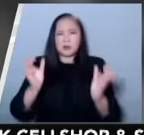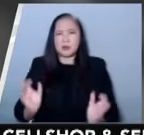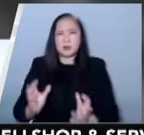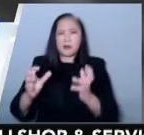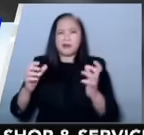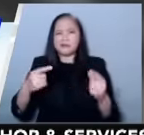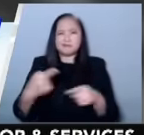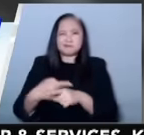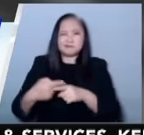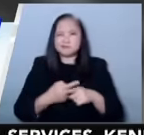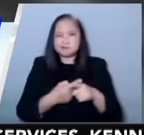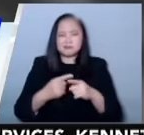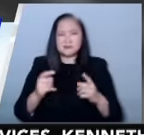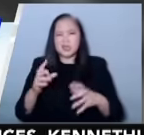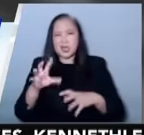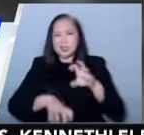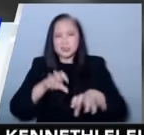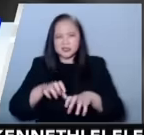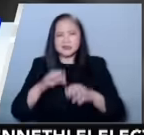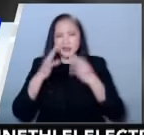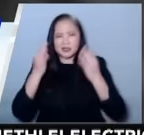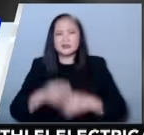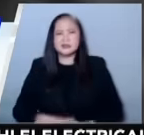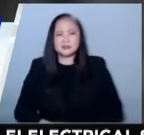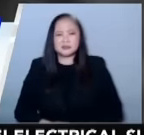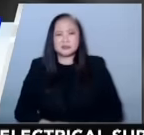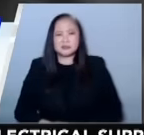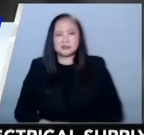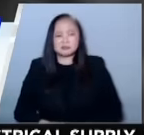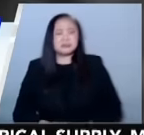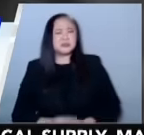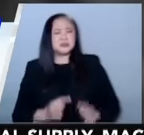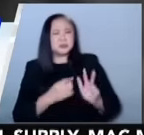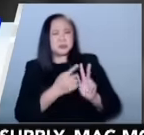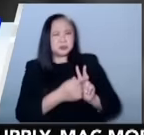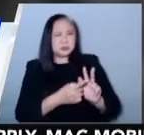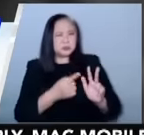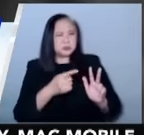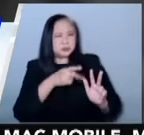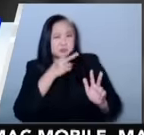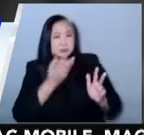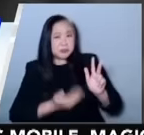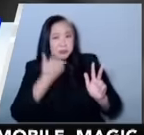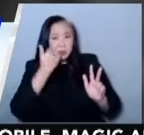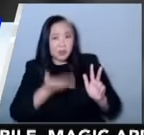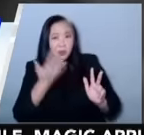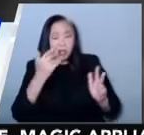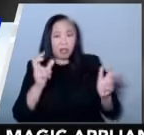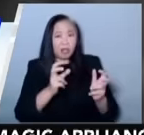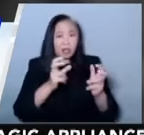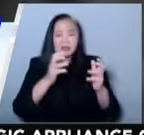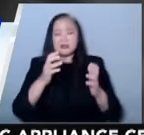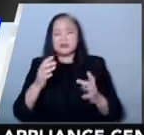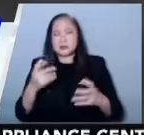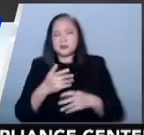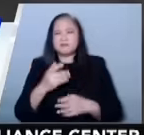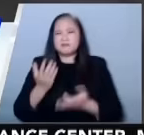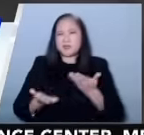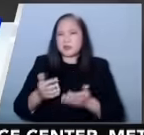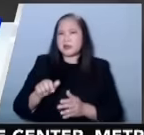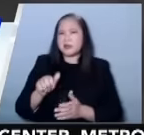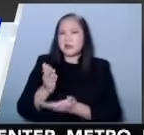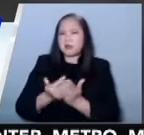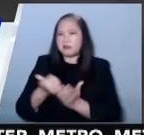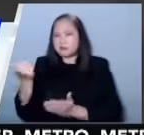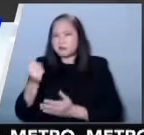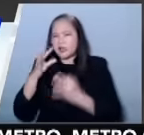raw nila, namatay ang 3 pusa dahil sa pag-aaway-away. Posible raw aggressive o matapang ang ilang pusa, kaya kinain